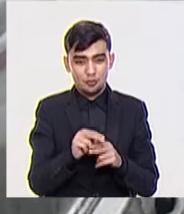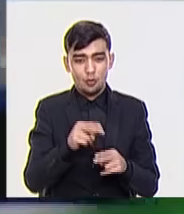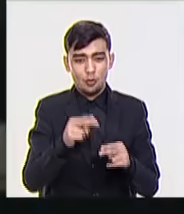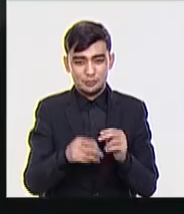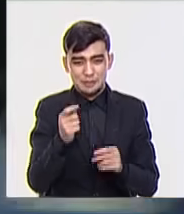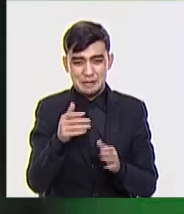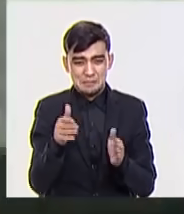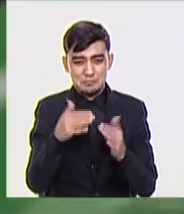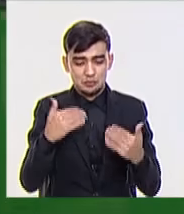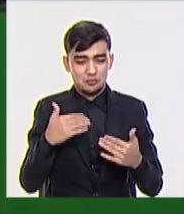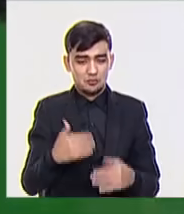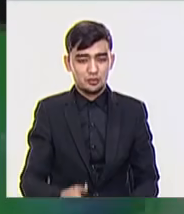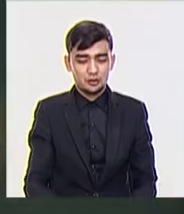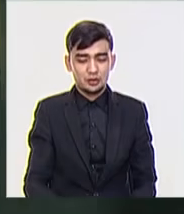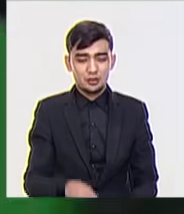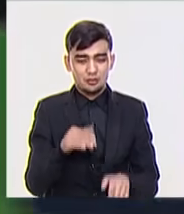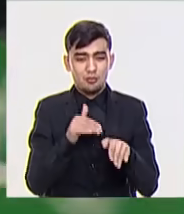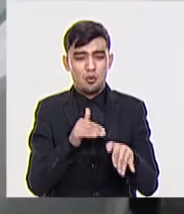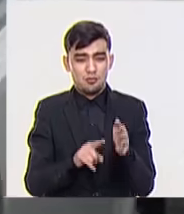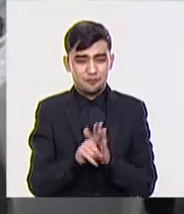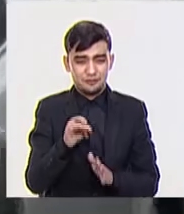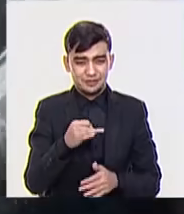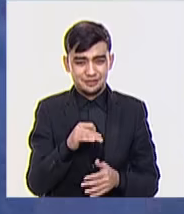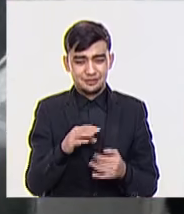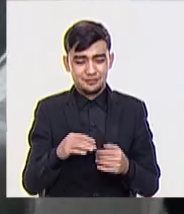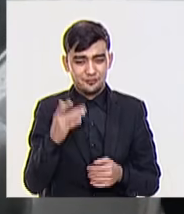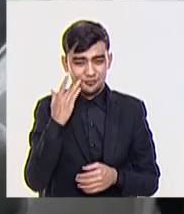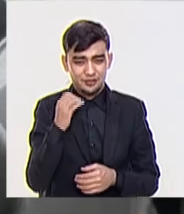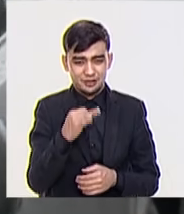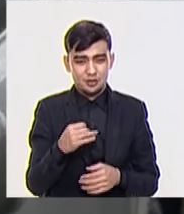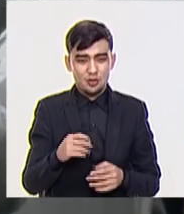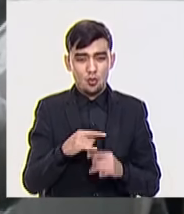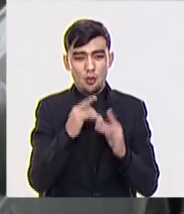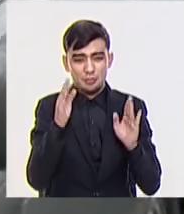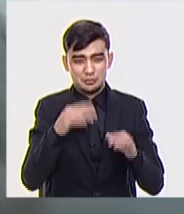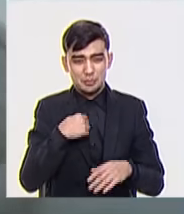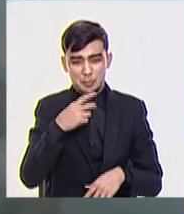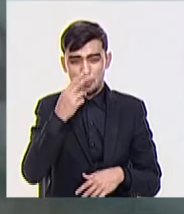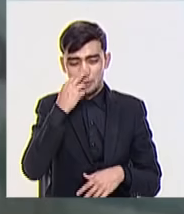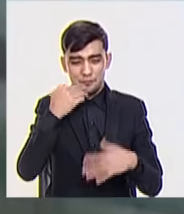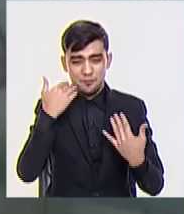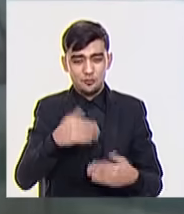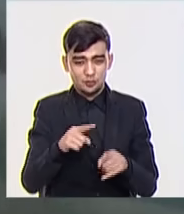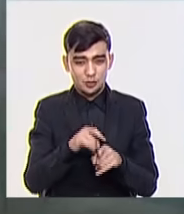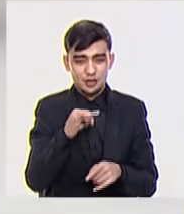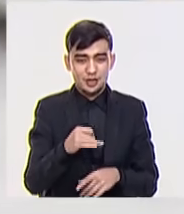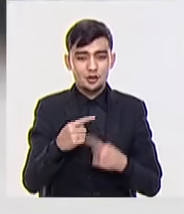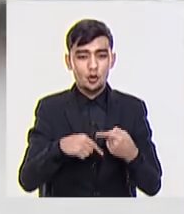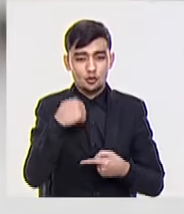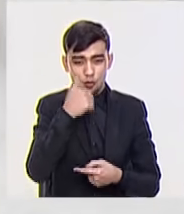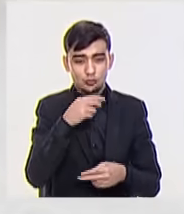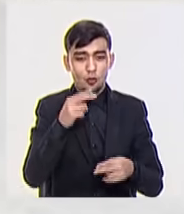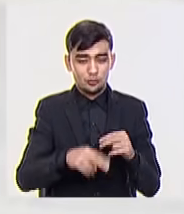болды. Күніміз кептеліспен өтіп, көпірдің қазіргі күйіне көзіміз үйреністі деген мұндағы көпшілік келер жылы аяқталса да разымыз